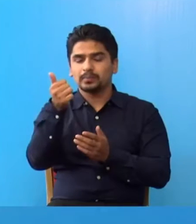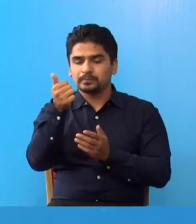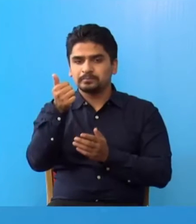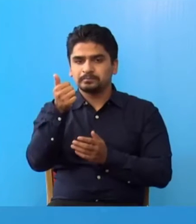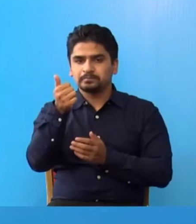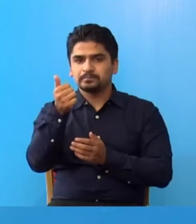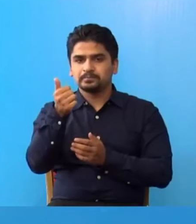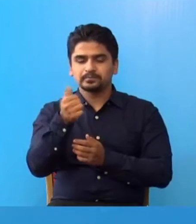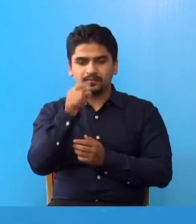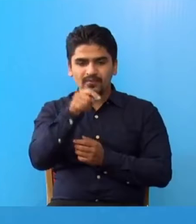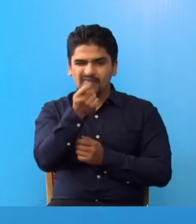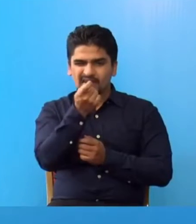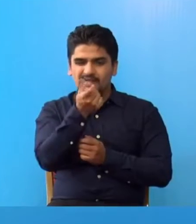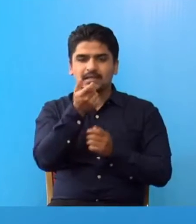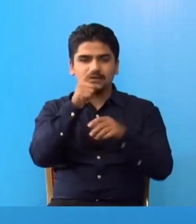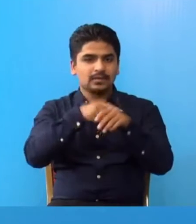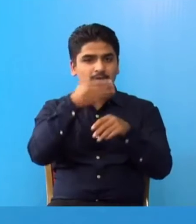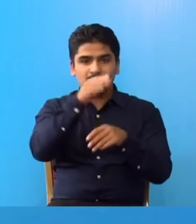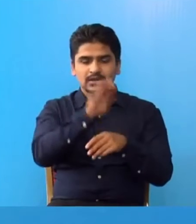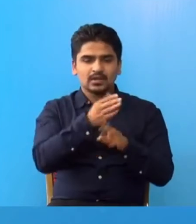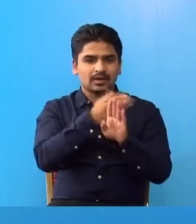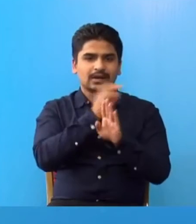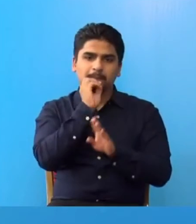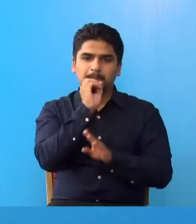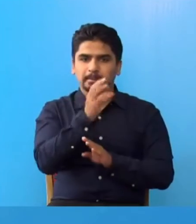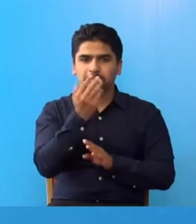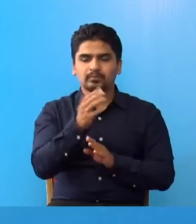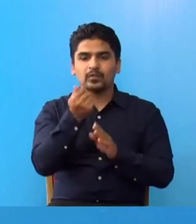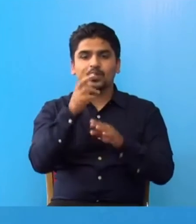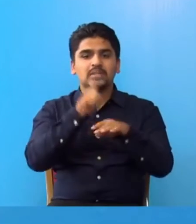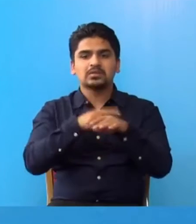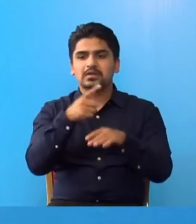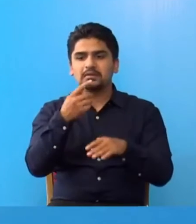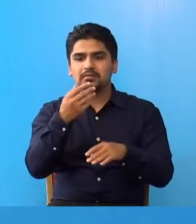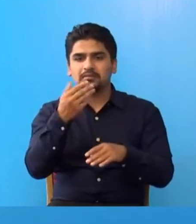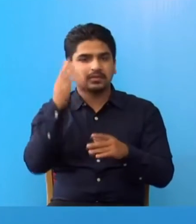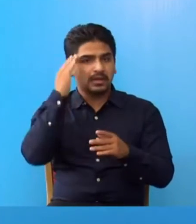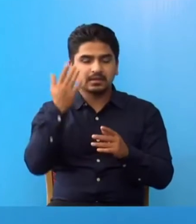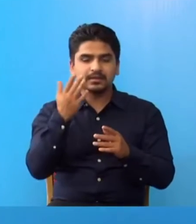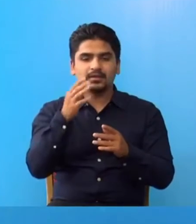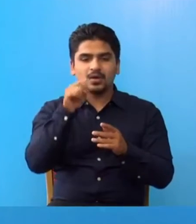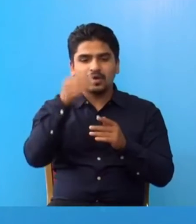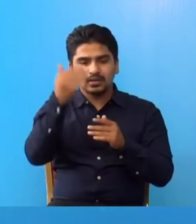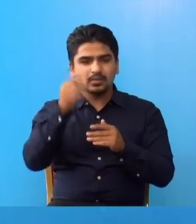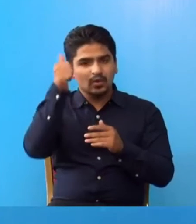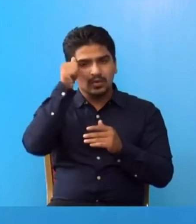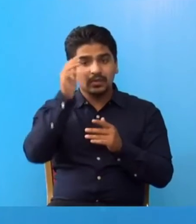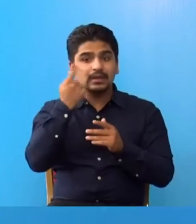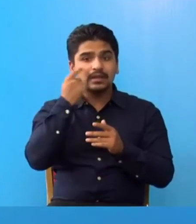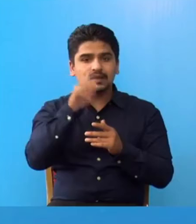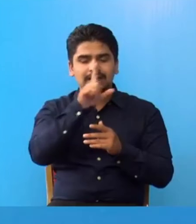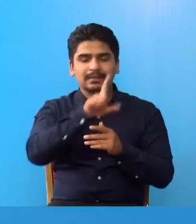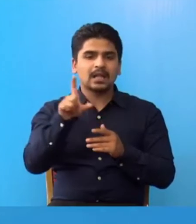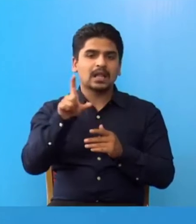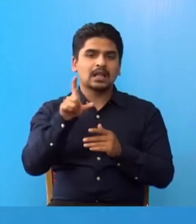किसीन को कांशिलिंग में नशाख घर जाएइ विद्दा बिद कि अठा महीं डॉकोन छहाँ रहा चों